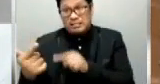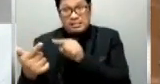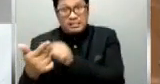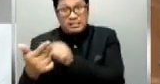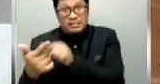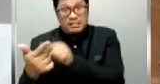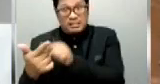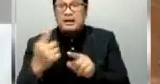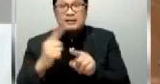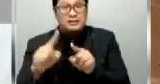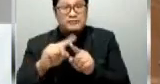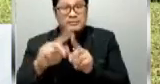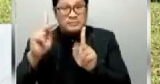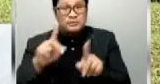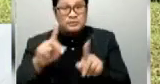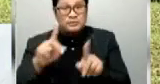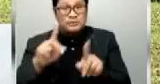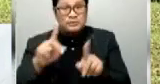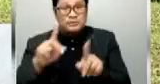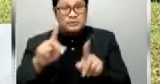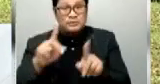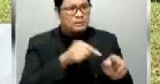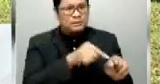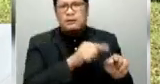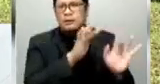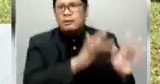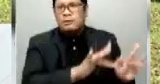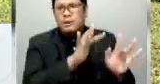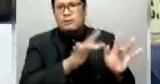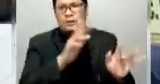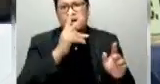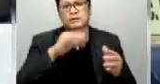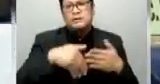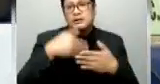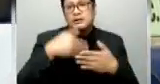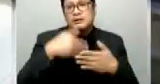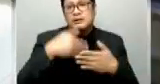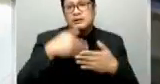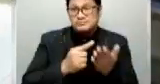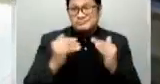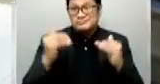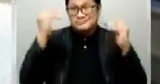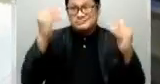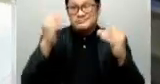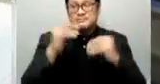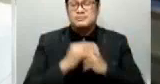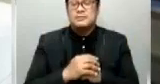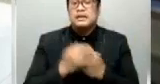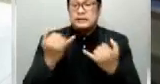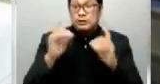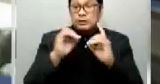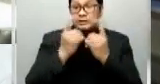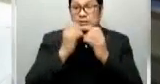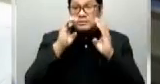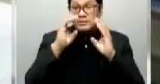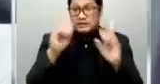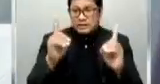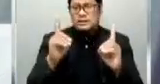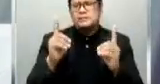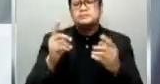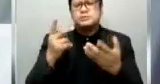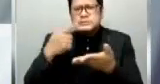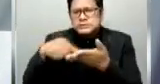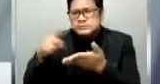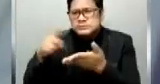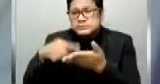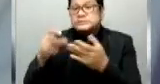kawawa siya pagdating sa susunod na grade. Iniimbestigahan na ito ng Department of Education at inaalam din kung may mga sangkot bang guro dito. So hindi